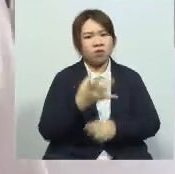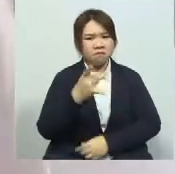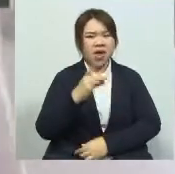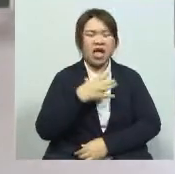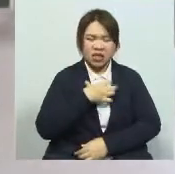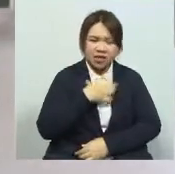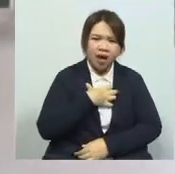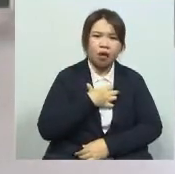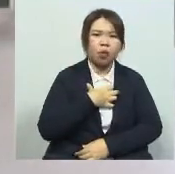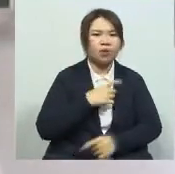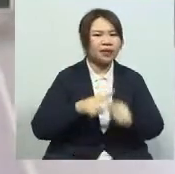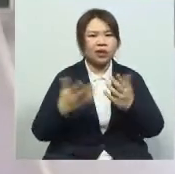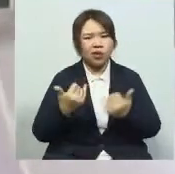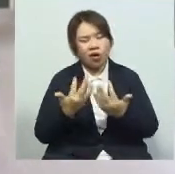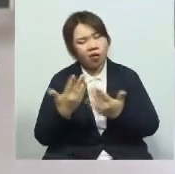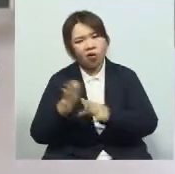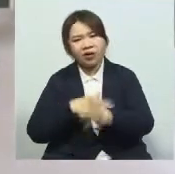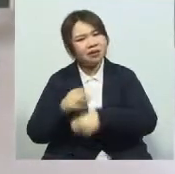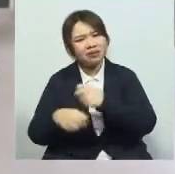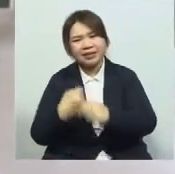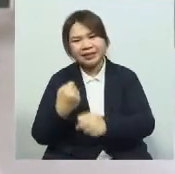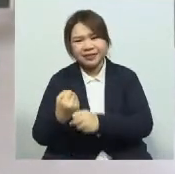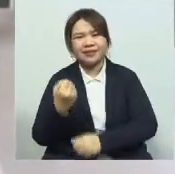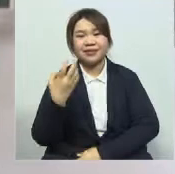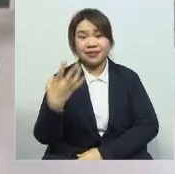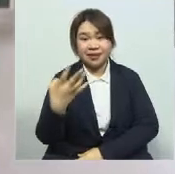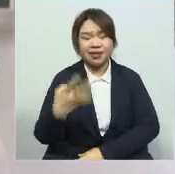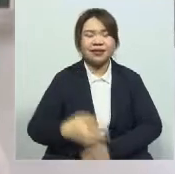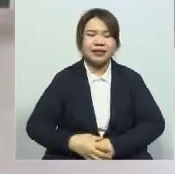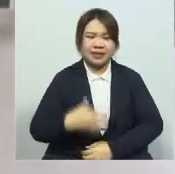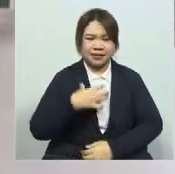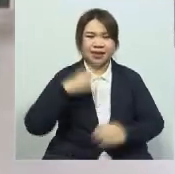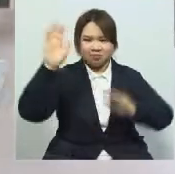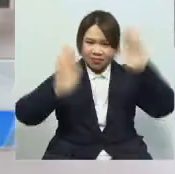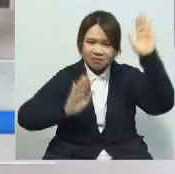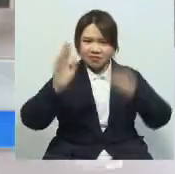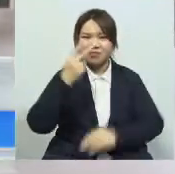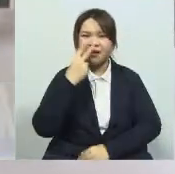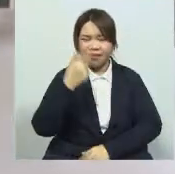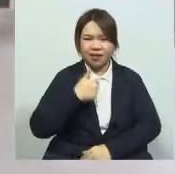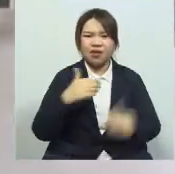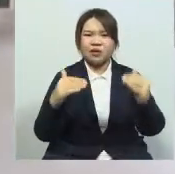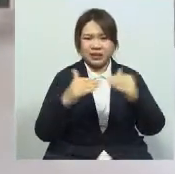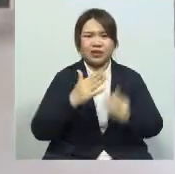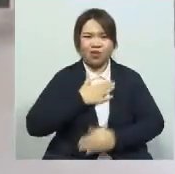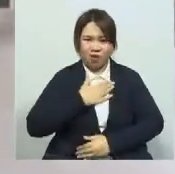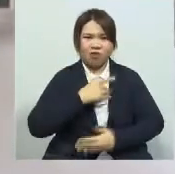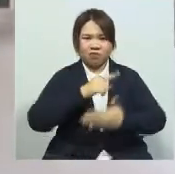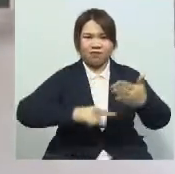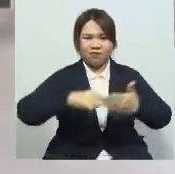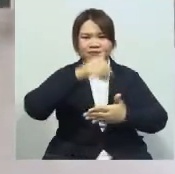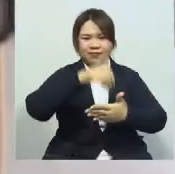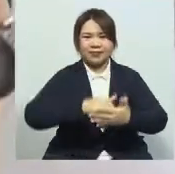องเลือกตั้งแบบ4ปีในการรออะไรอย่างเงี้ยก็อยากเห็นแบบประชาธิปไตยที่มันที่เราได้ไปใช้สิทธิ์จริงๆอะไรอย่างเงี้ยค่ะ